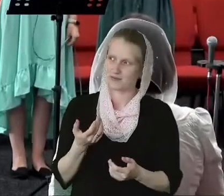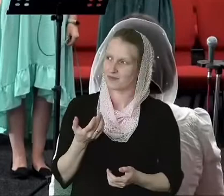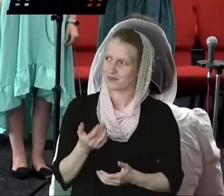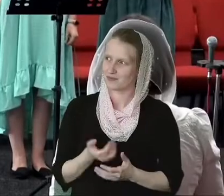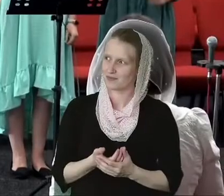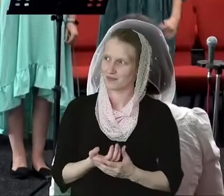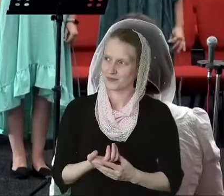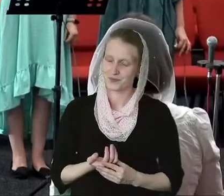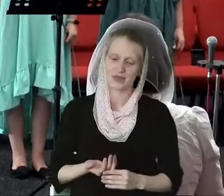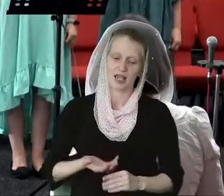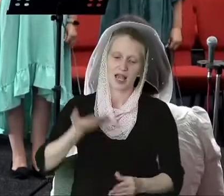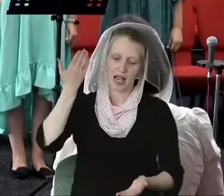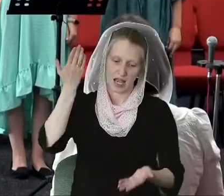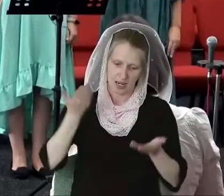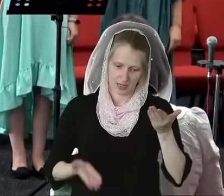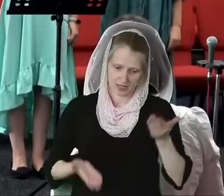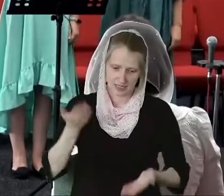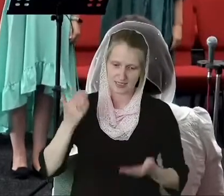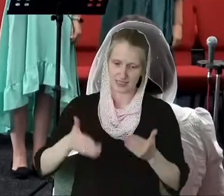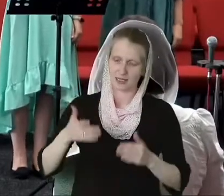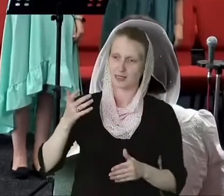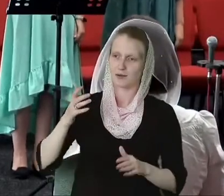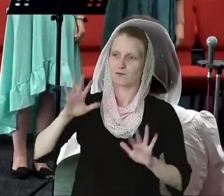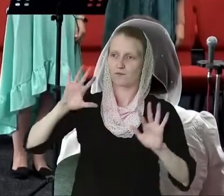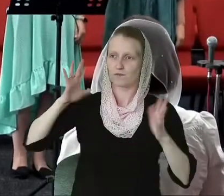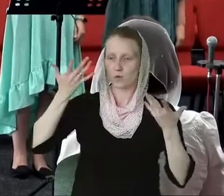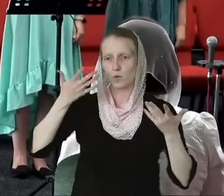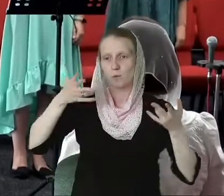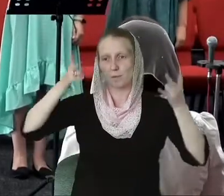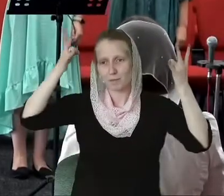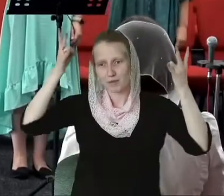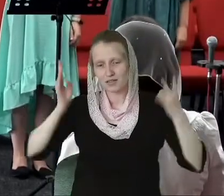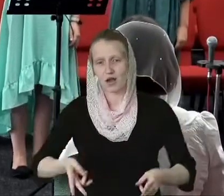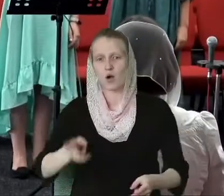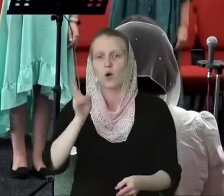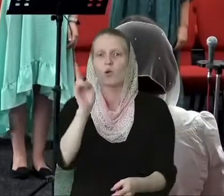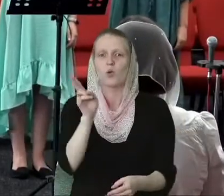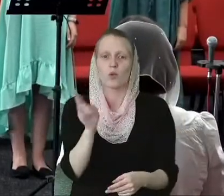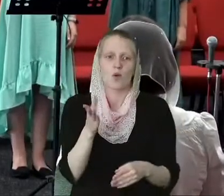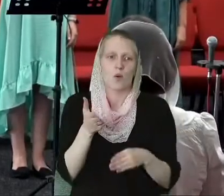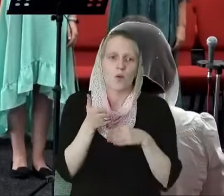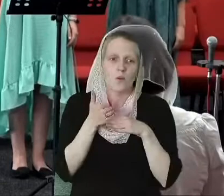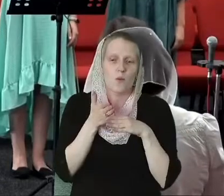если пришла беда, кто нам, скажите,